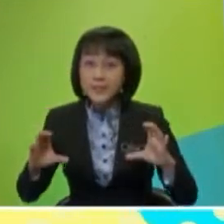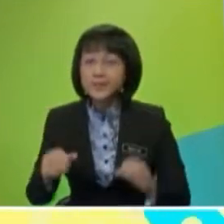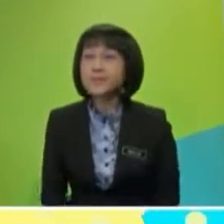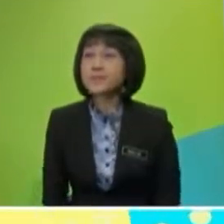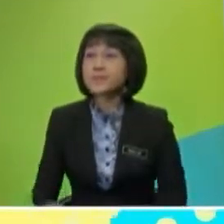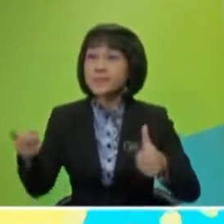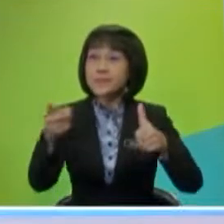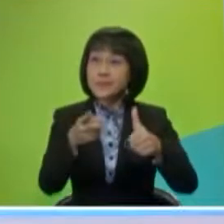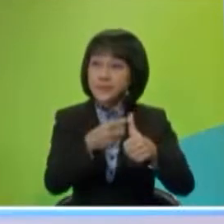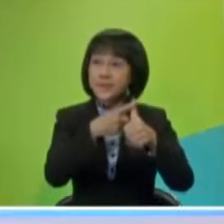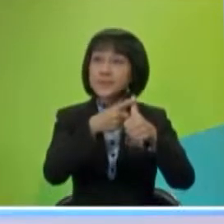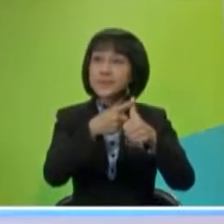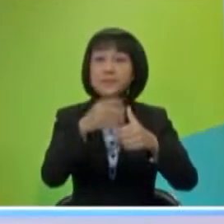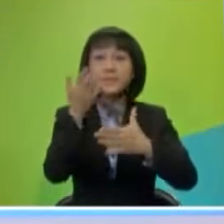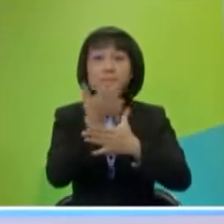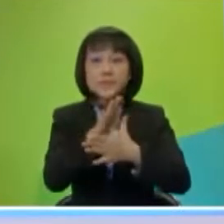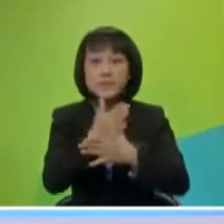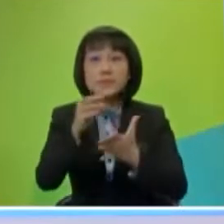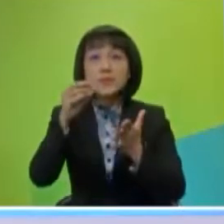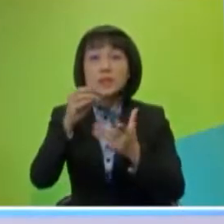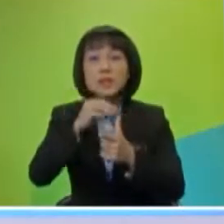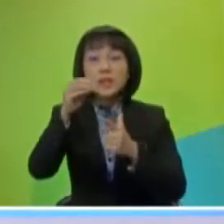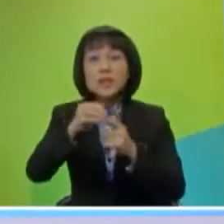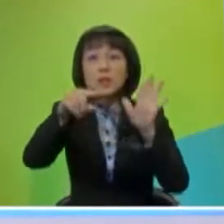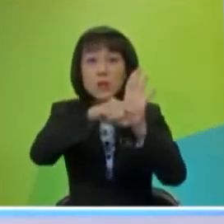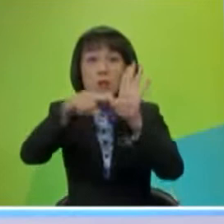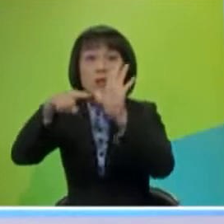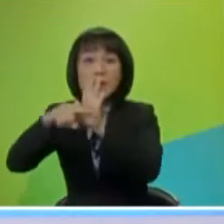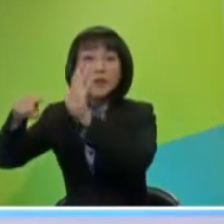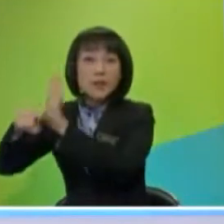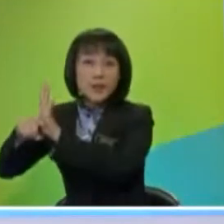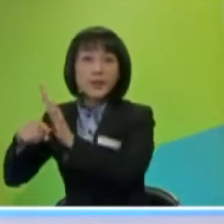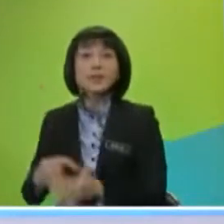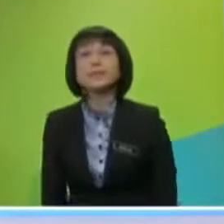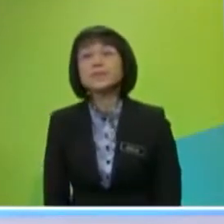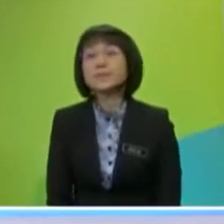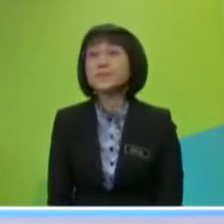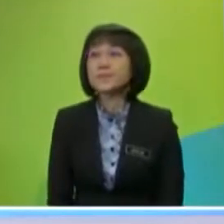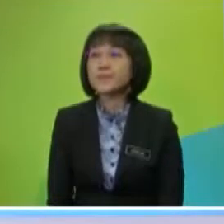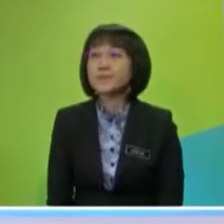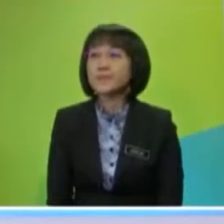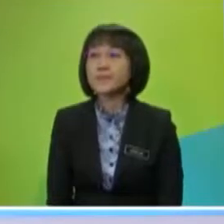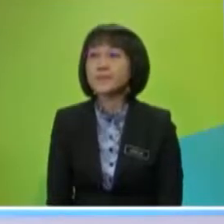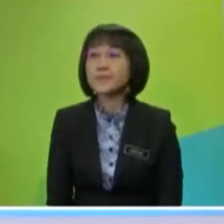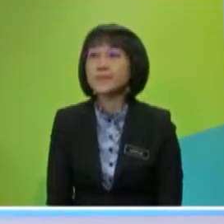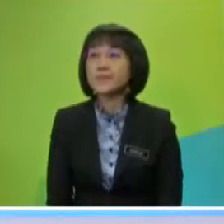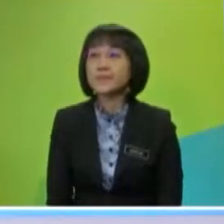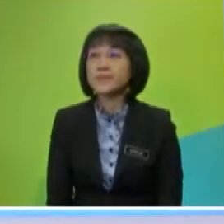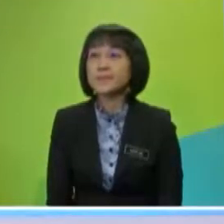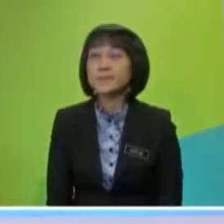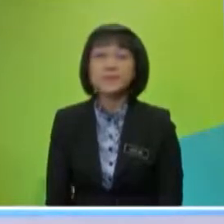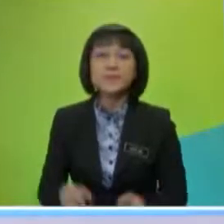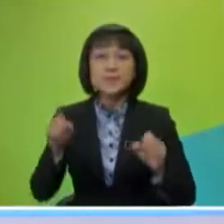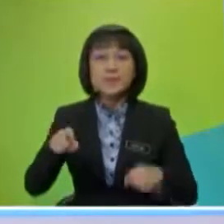pertama sama ada bahagi ataupun tolak berulang. Okey, so kita kena bahagikan pengangka dan penyebut. Okey, kena mahir dalam konsep